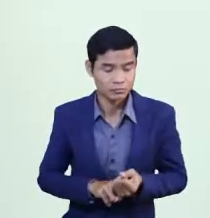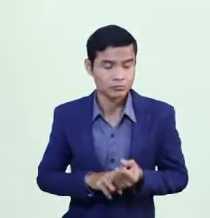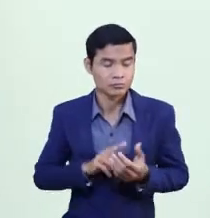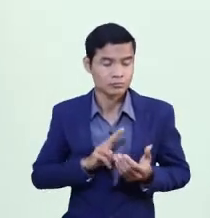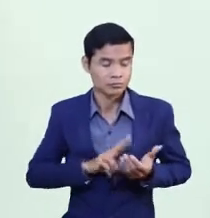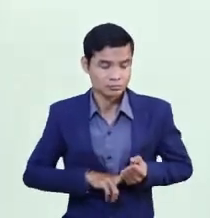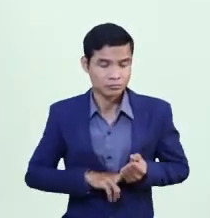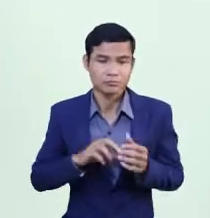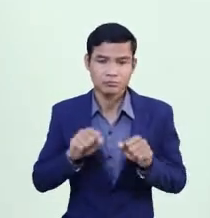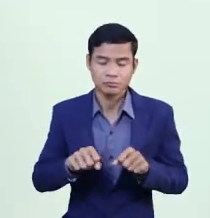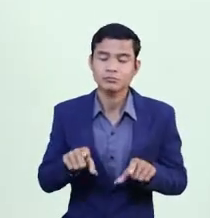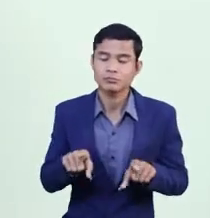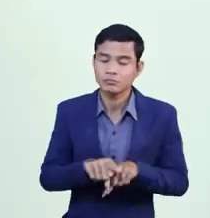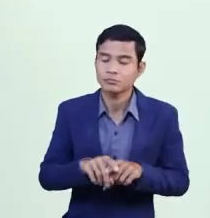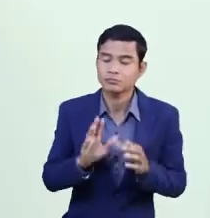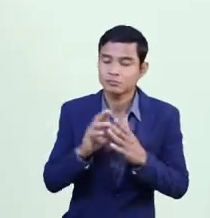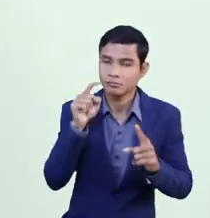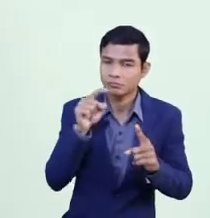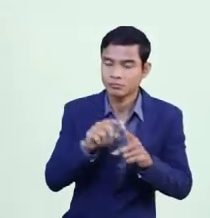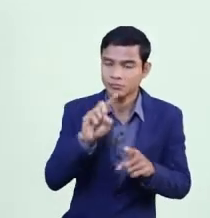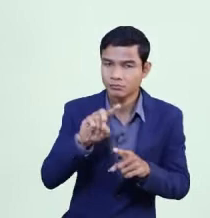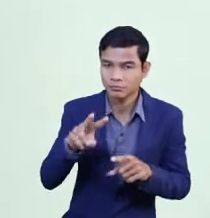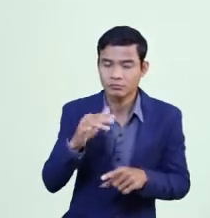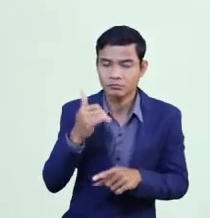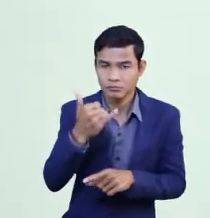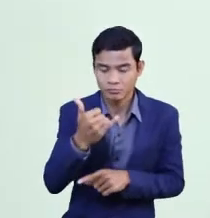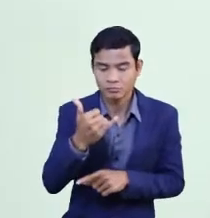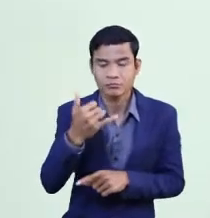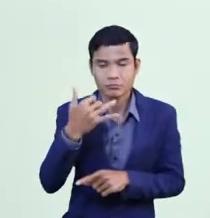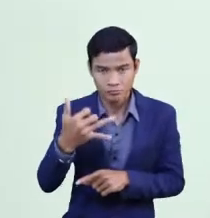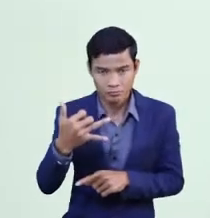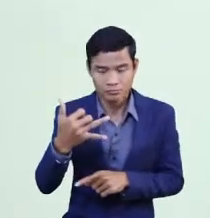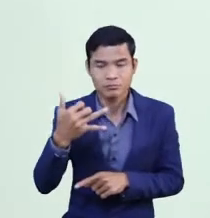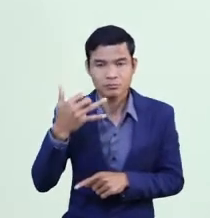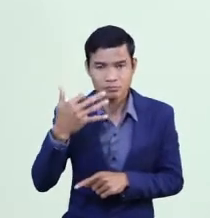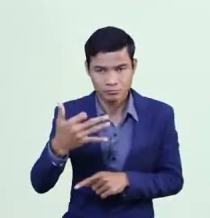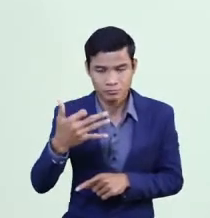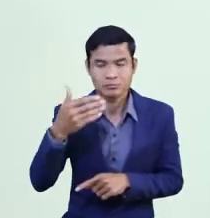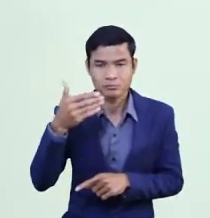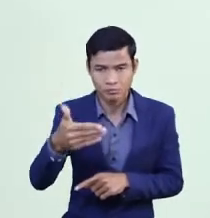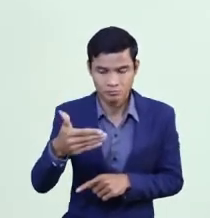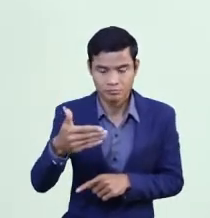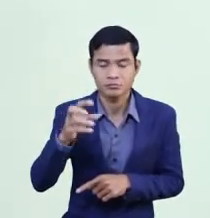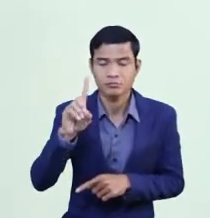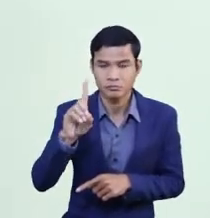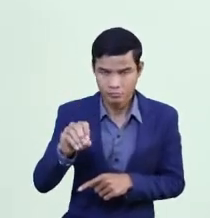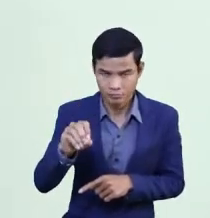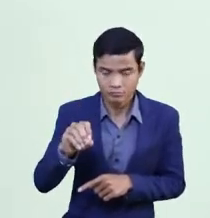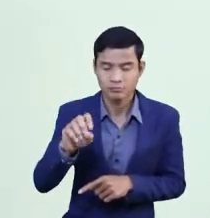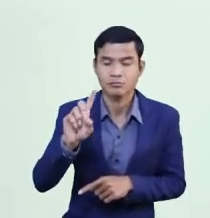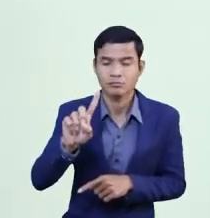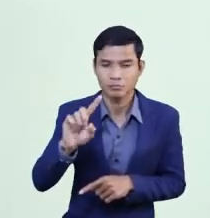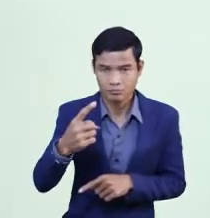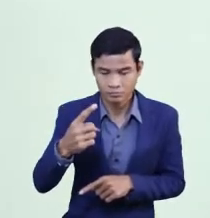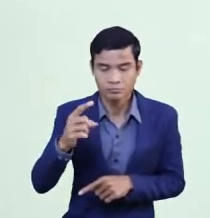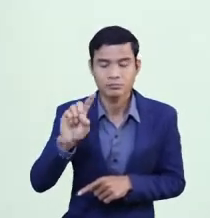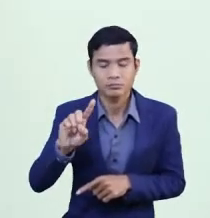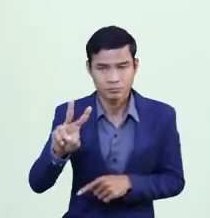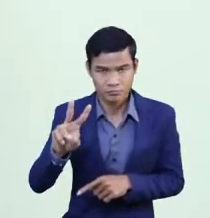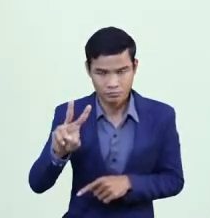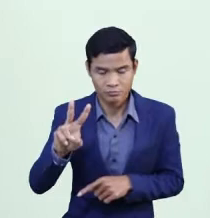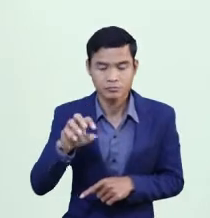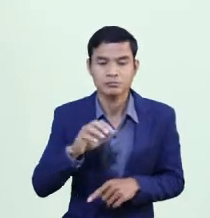ប់បន្ថែមឲ្យរហូតដល់12នេះណាតោះ6ហើយ7 8 9 10